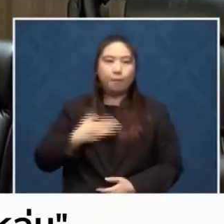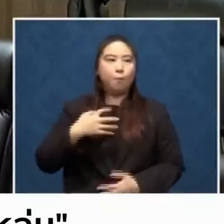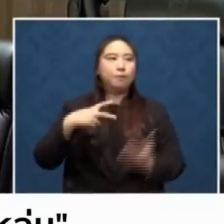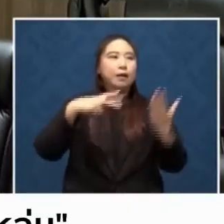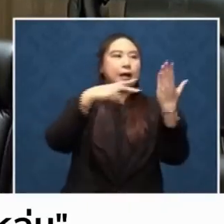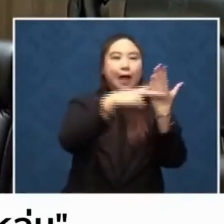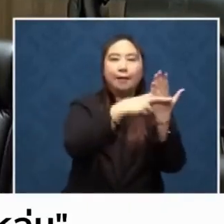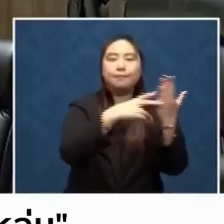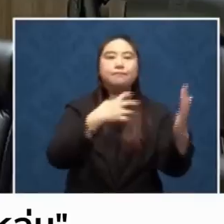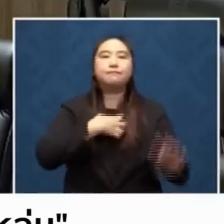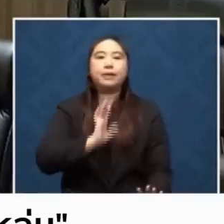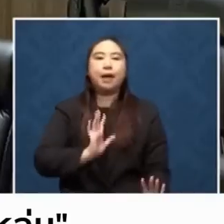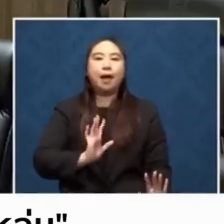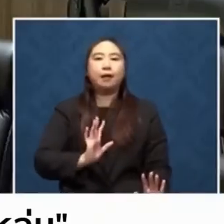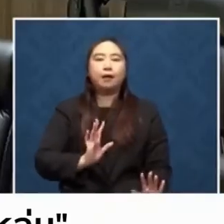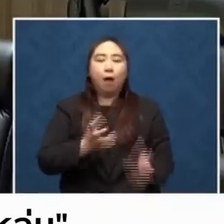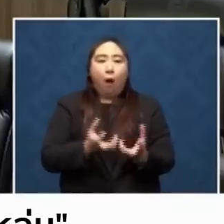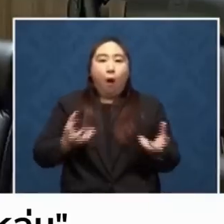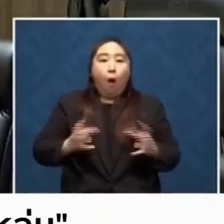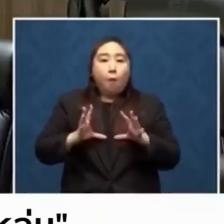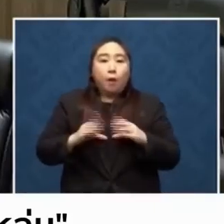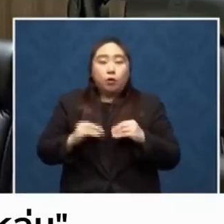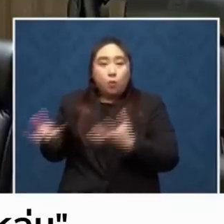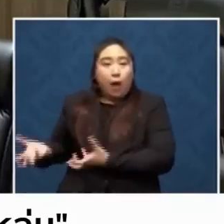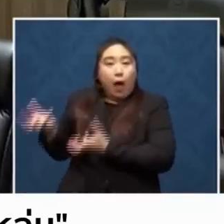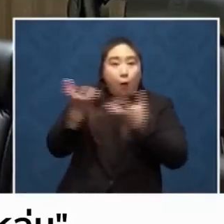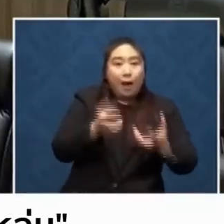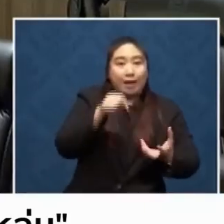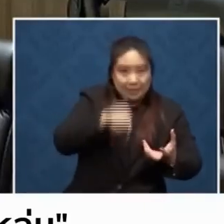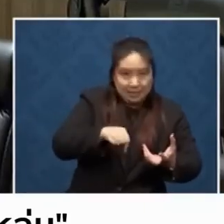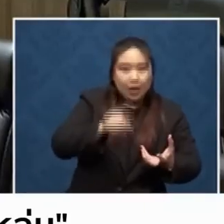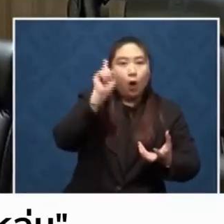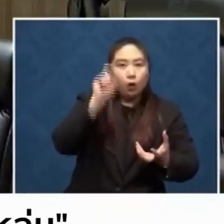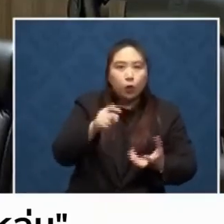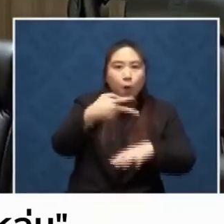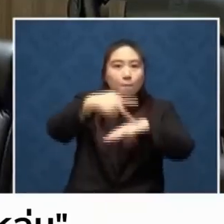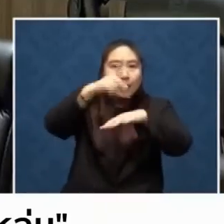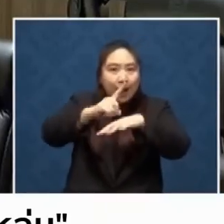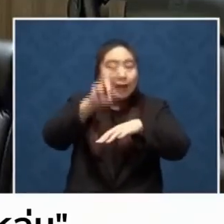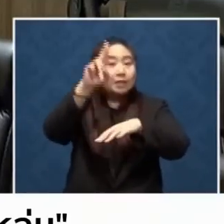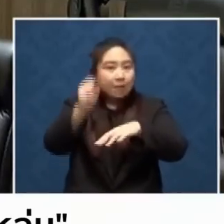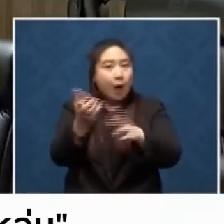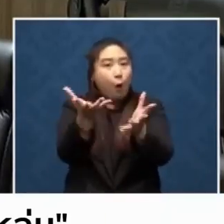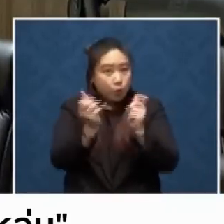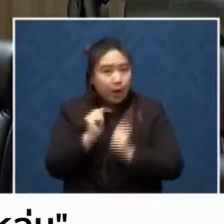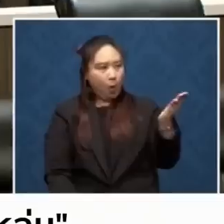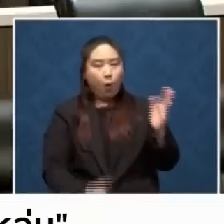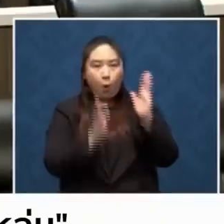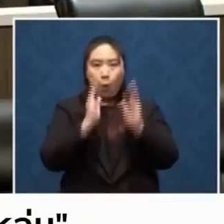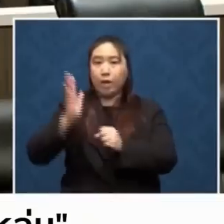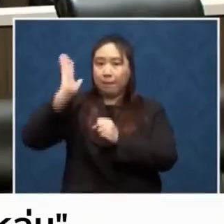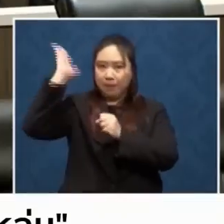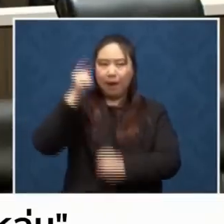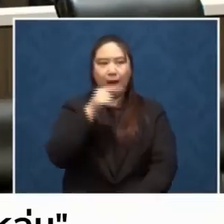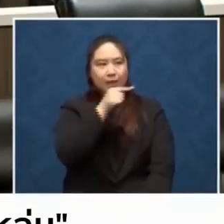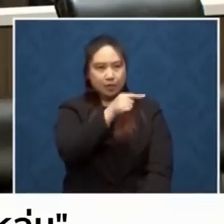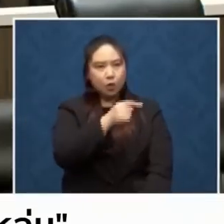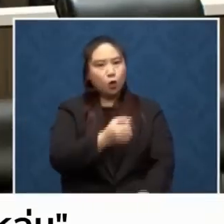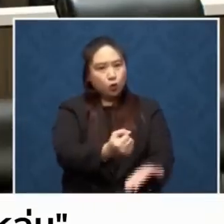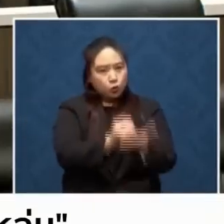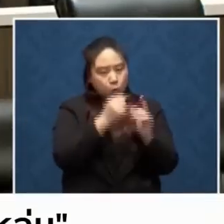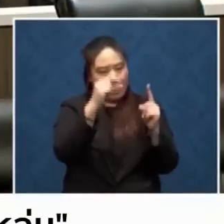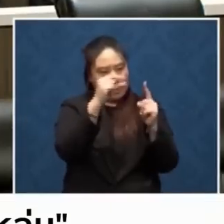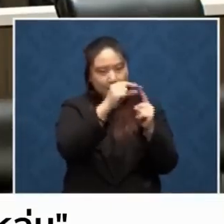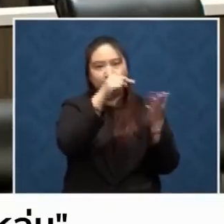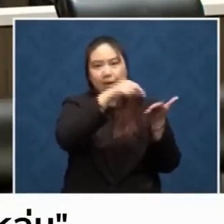ส.และการอ่านมากกว่าการอภิปรายในขณะที่นางสาวสรัสนันท์อนพพรส.ส.ขอนแก่นพรรคเพื่อไทยลุกขึ้น